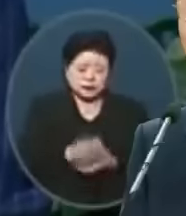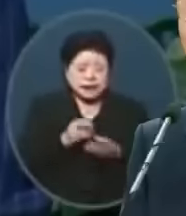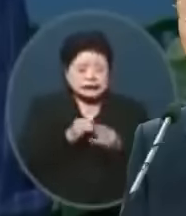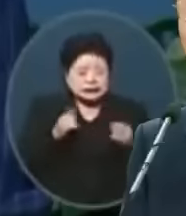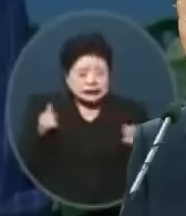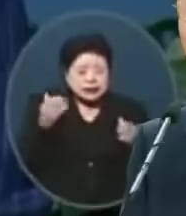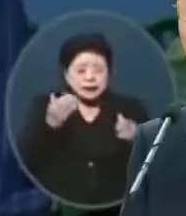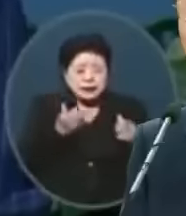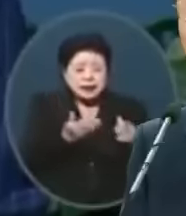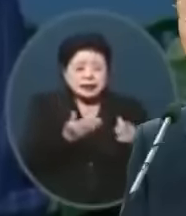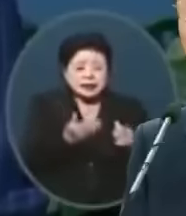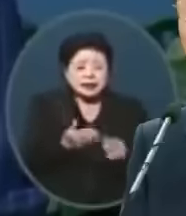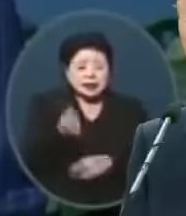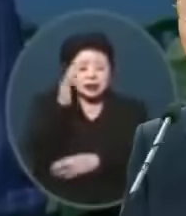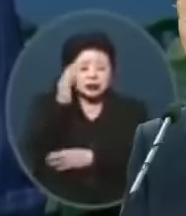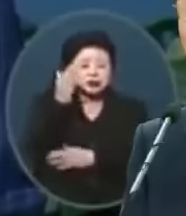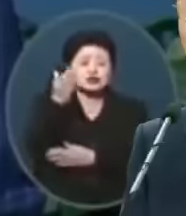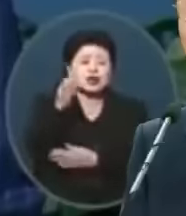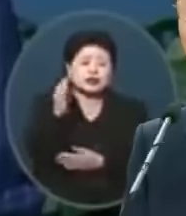사람들에게